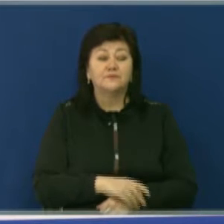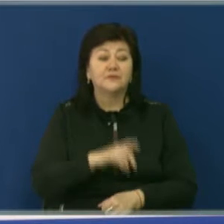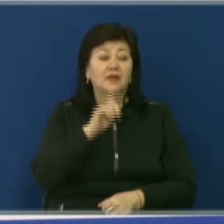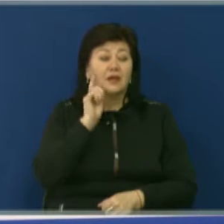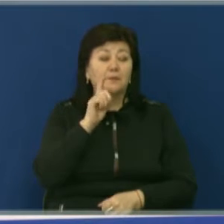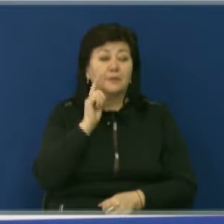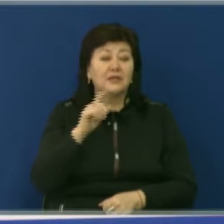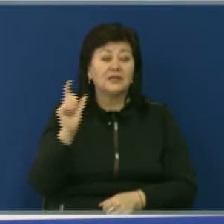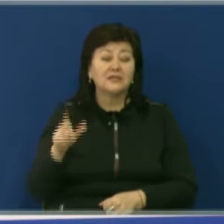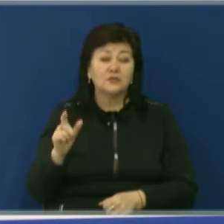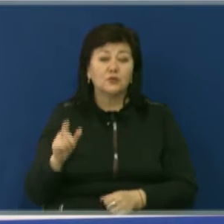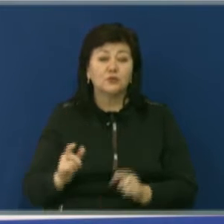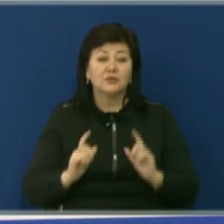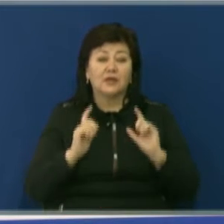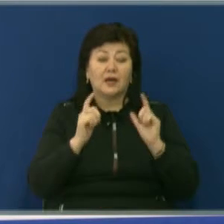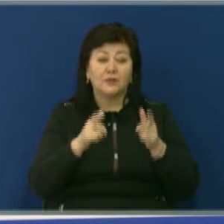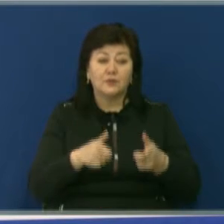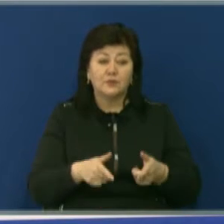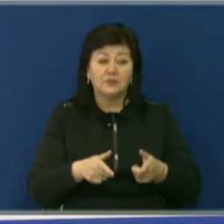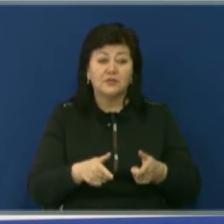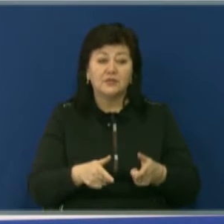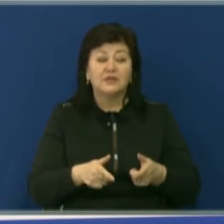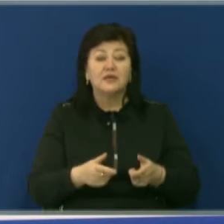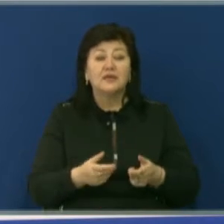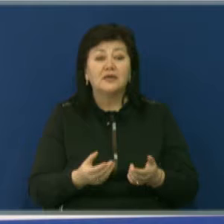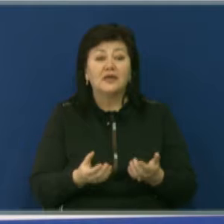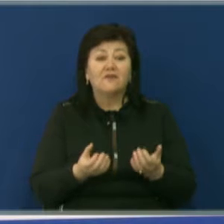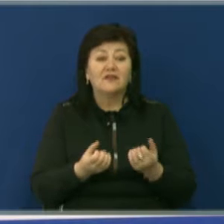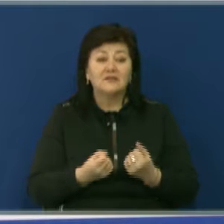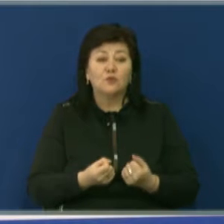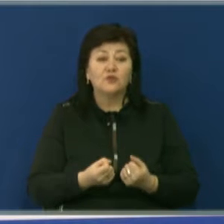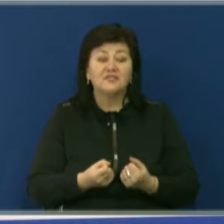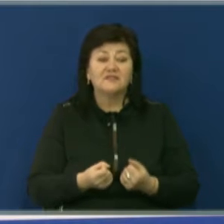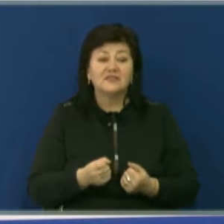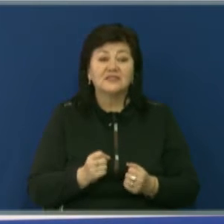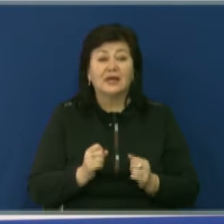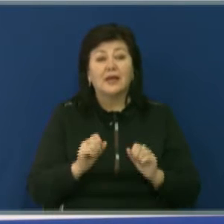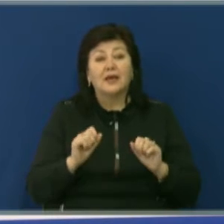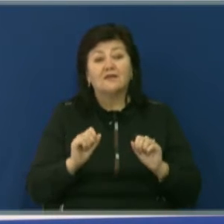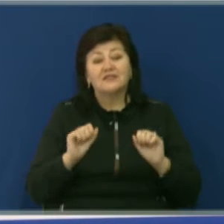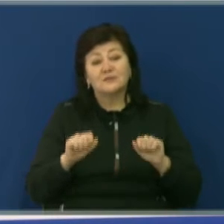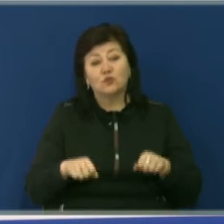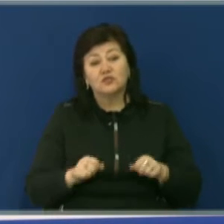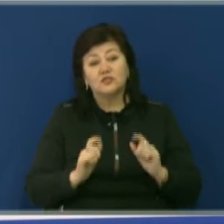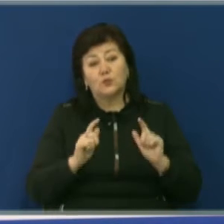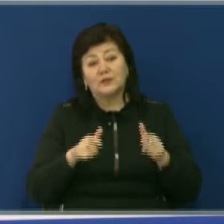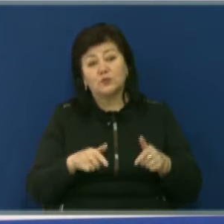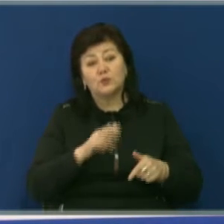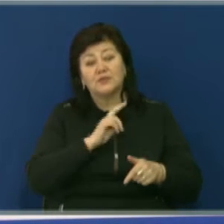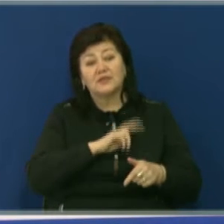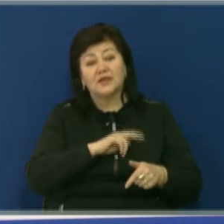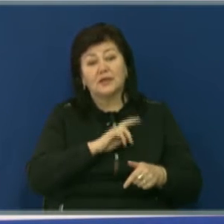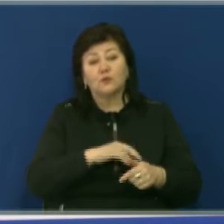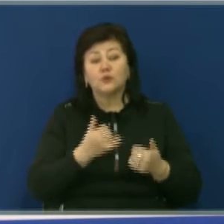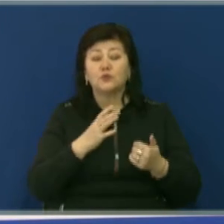Жастарды жұмысқа орналастыру және колледждер мен жоғары оқу орындары түлектерін жұмыспен қамту мақсатында Семейде тұрақты түрде бос орындар жәрмеңкесі